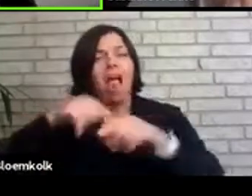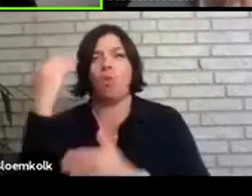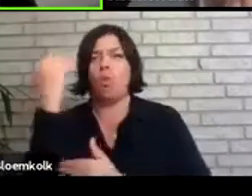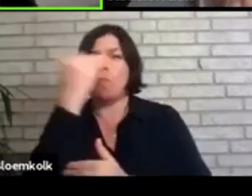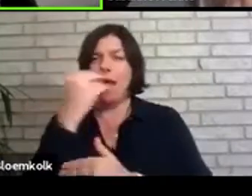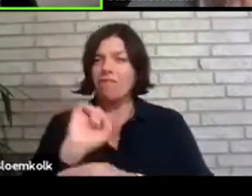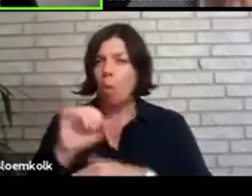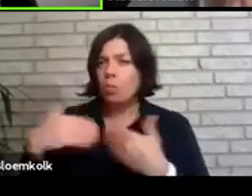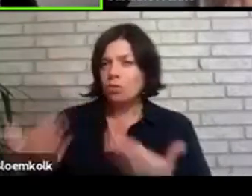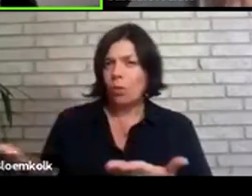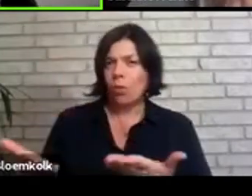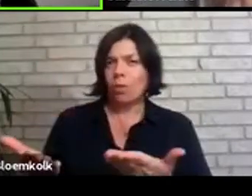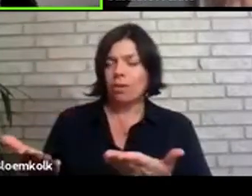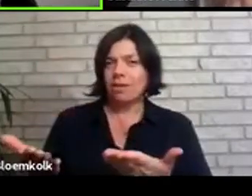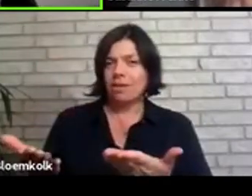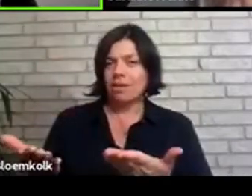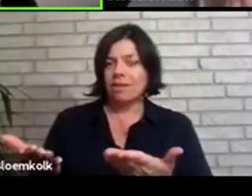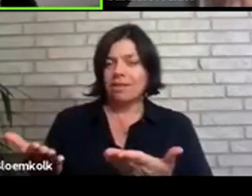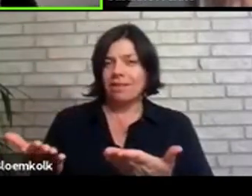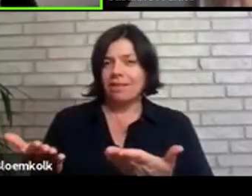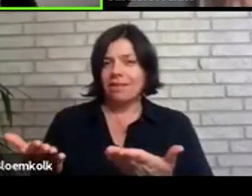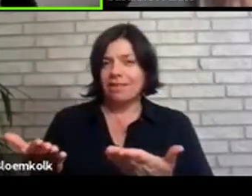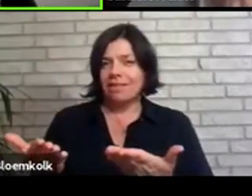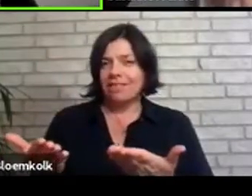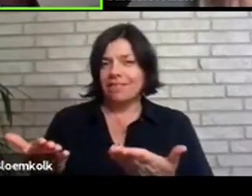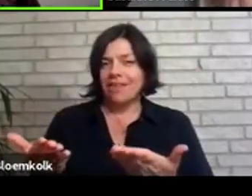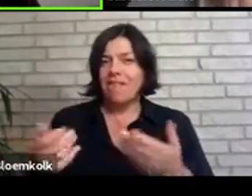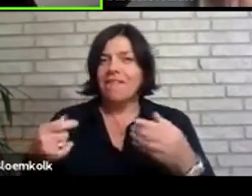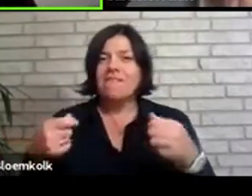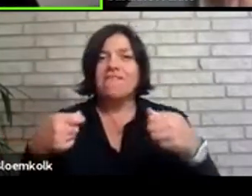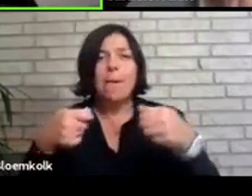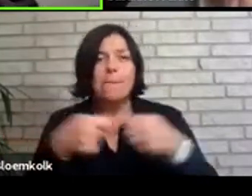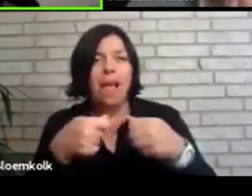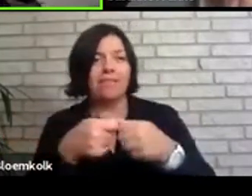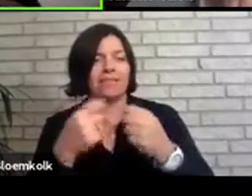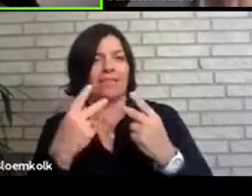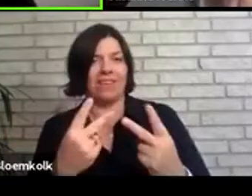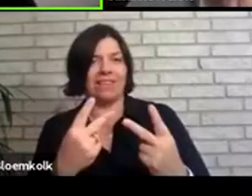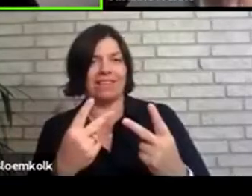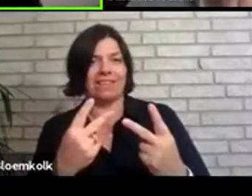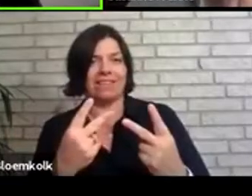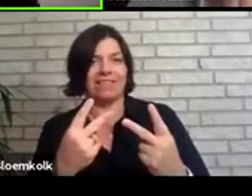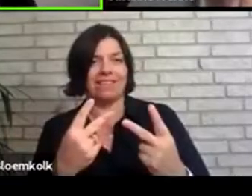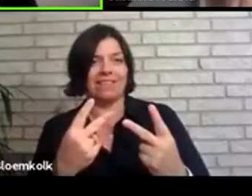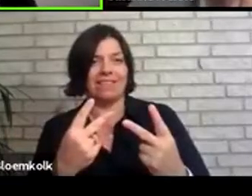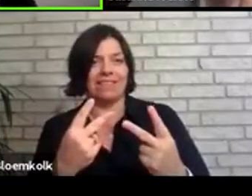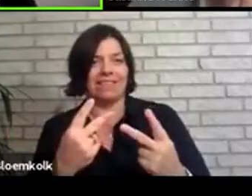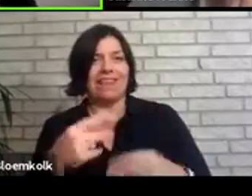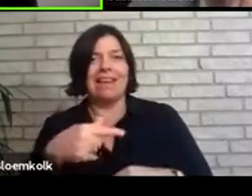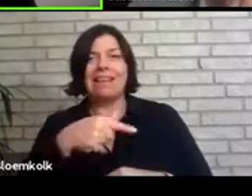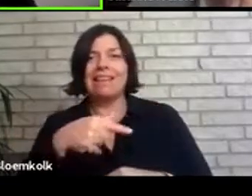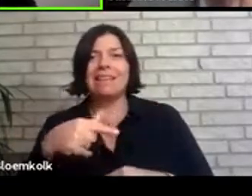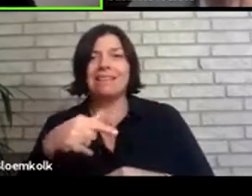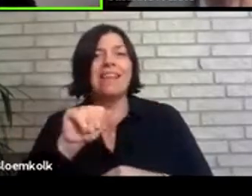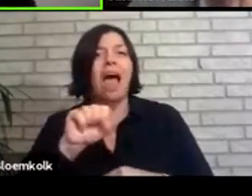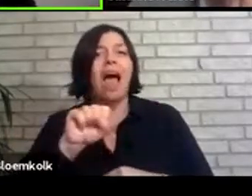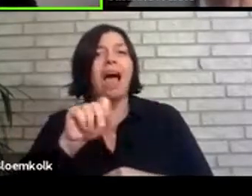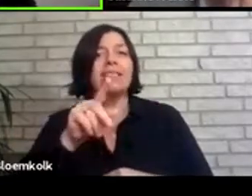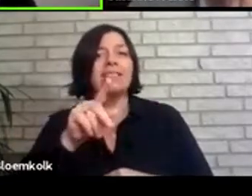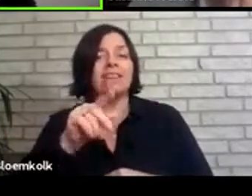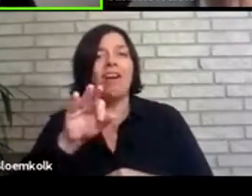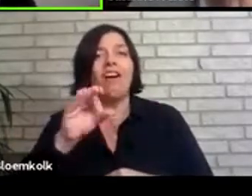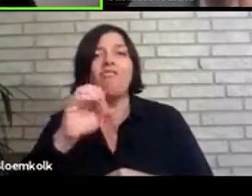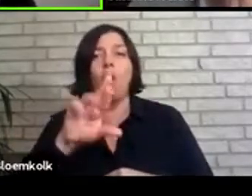damit einhergingen, hat sich da, glaube ich, schon auch, also bewegt sich langsam was. Und diese Taskforce, wollen wir mal hoffen, dass sie